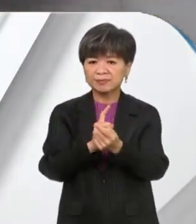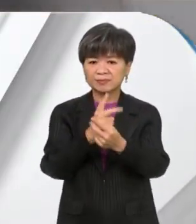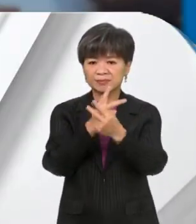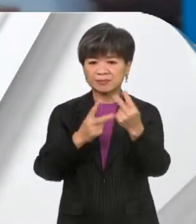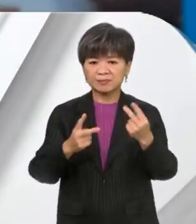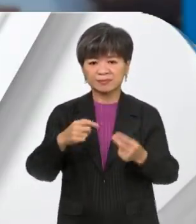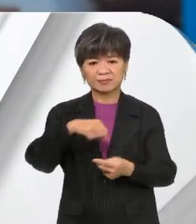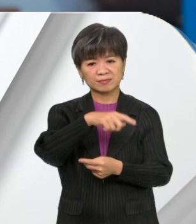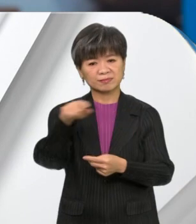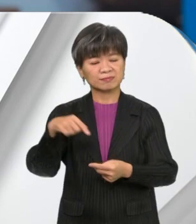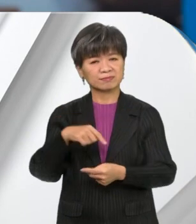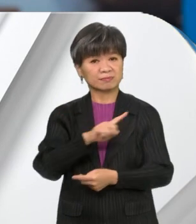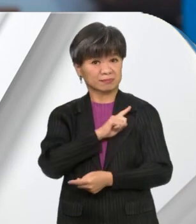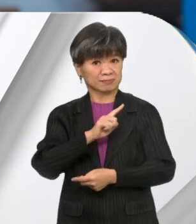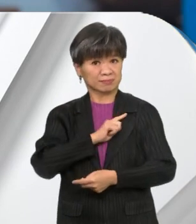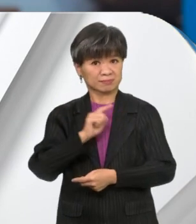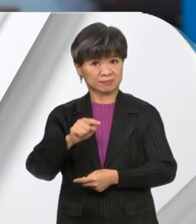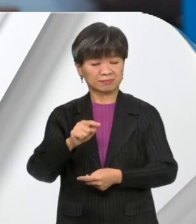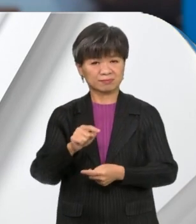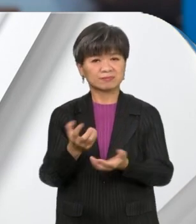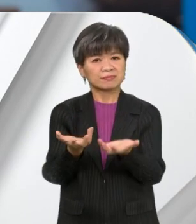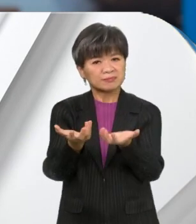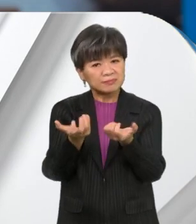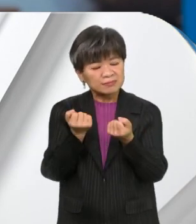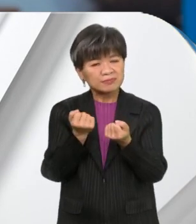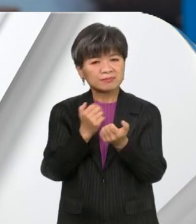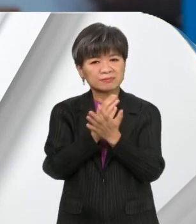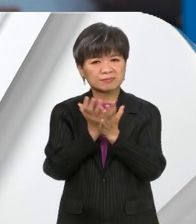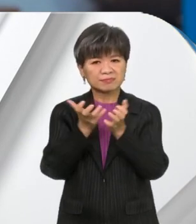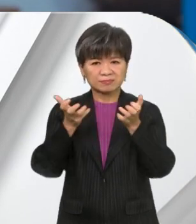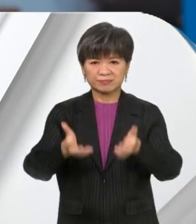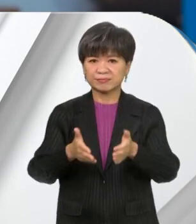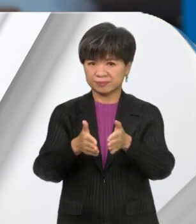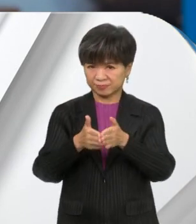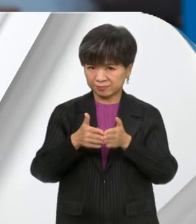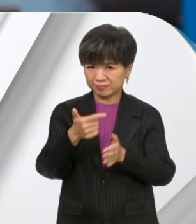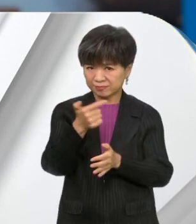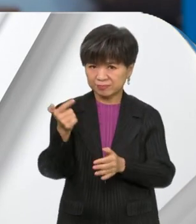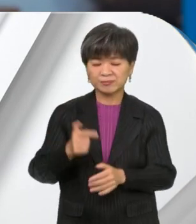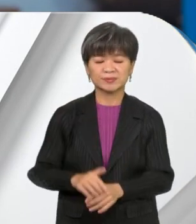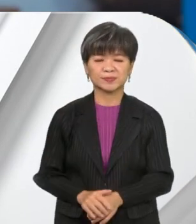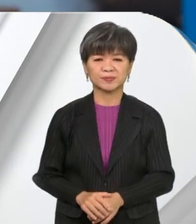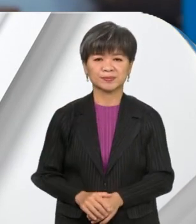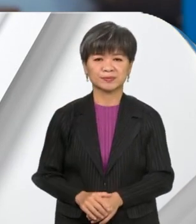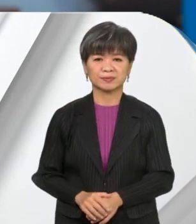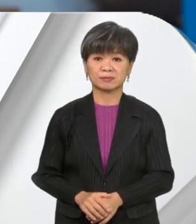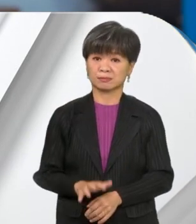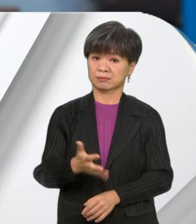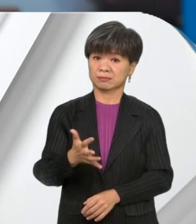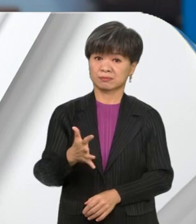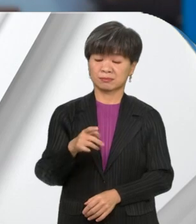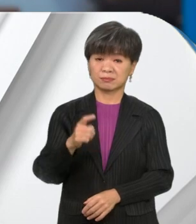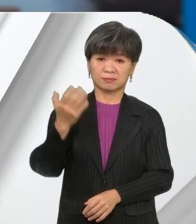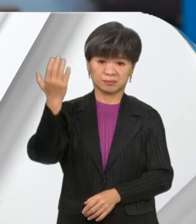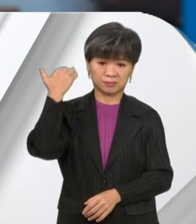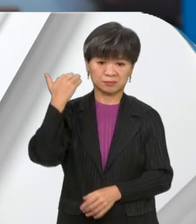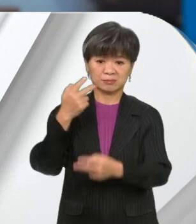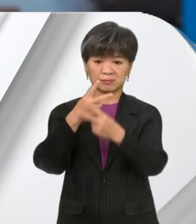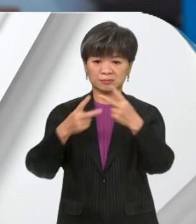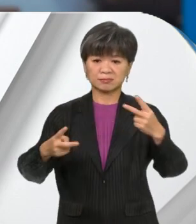种嘅自我认同两方面是最重要。哦，认为头排行